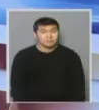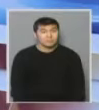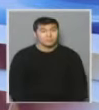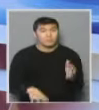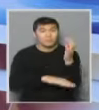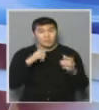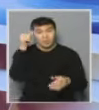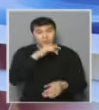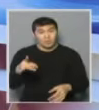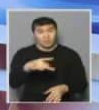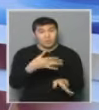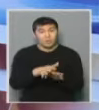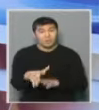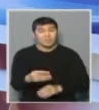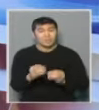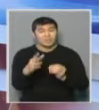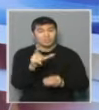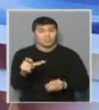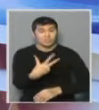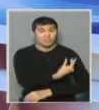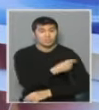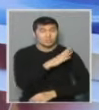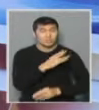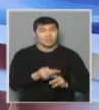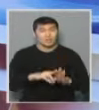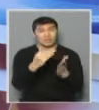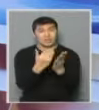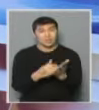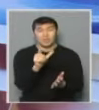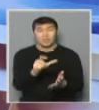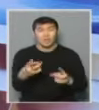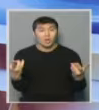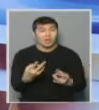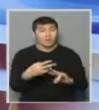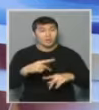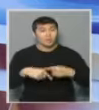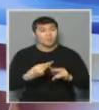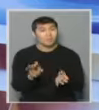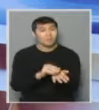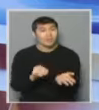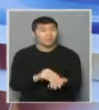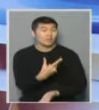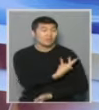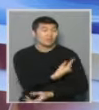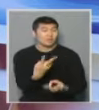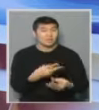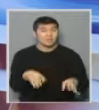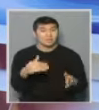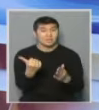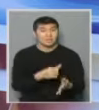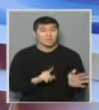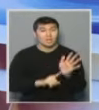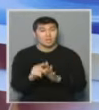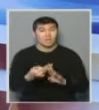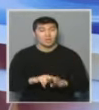До конца года в области будет ревакцинировано 15 тысяч человек. Уточнен список лиц, которым необходима повторная вакцинация. И с этой недели